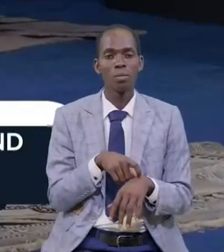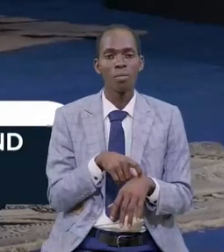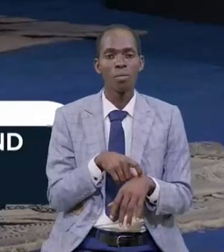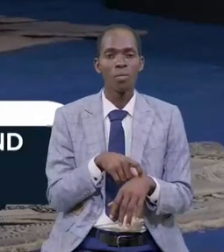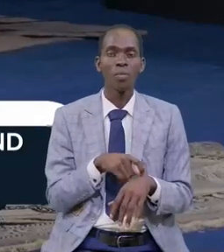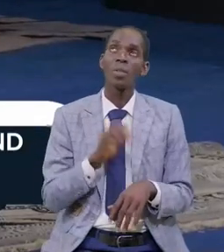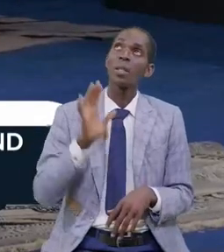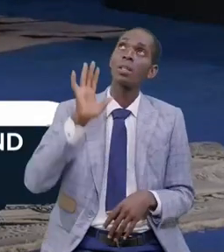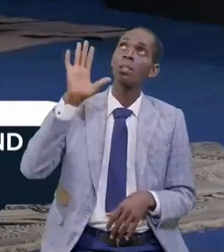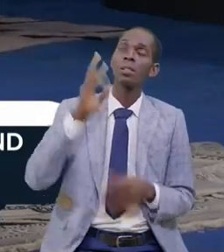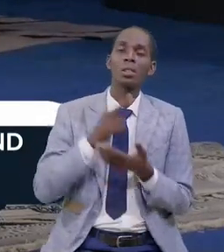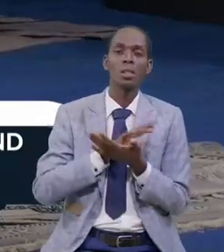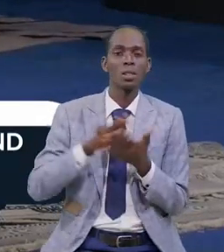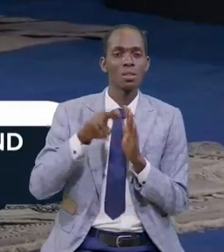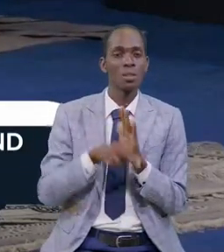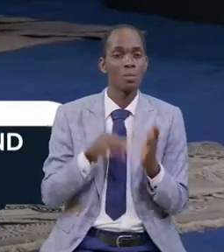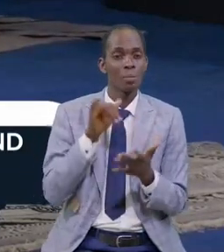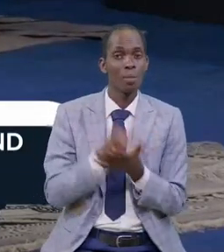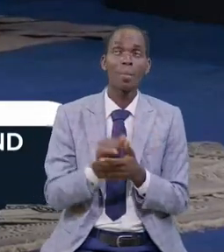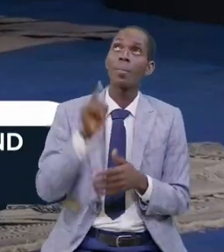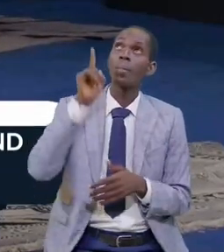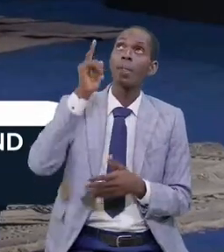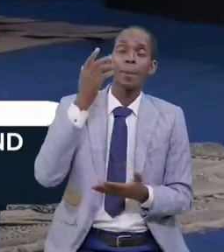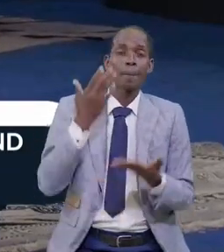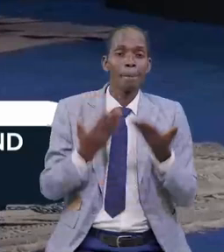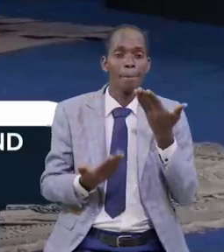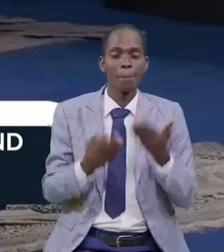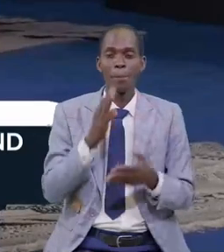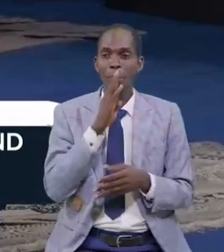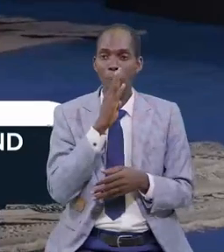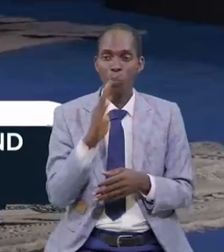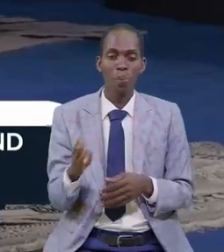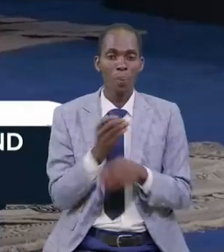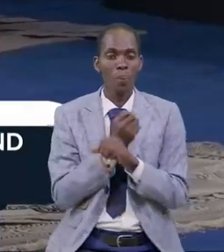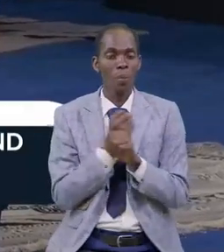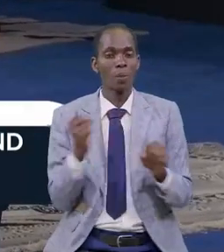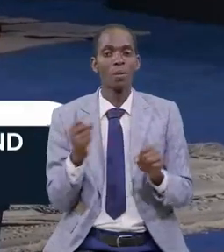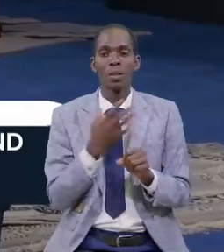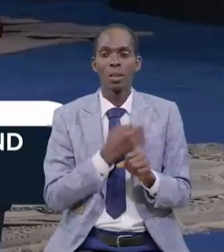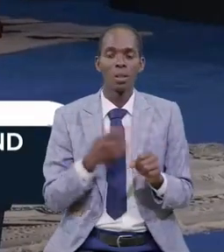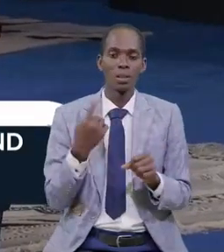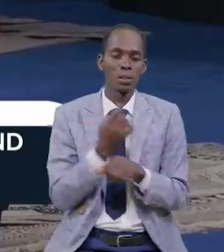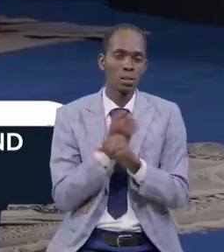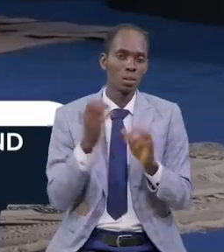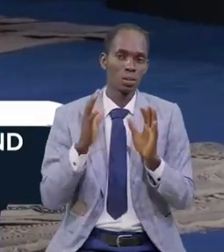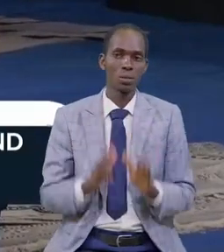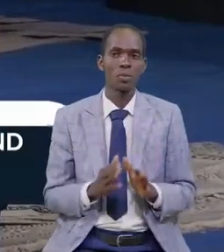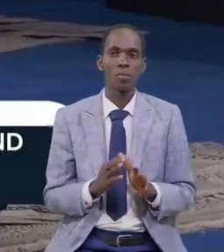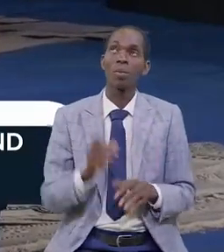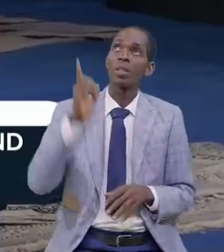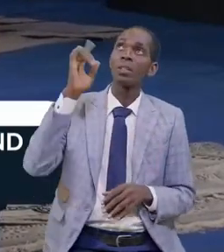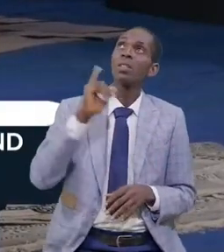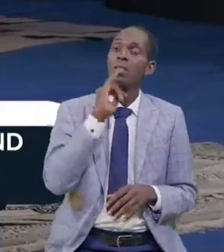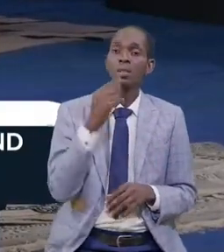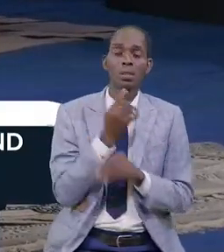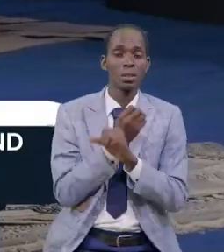présent de manière à être juste tout en justifiant tout temps il est